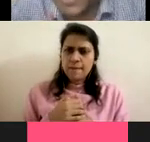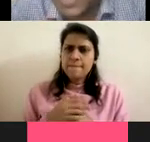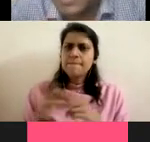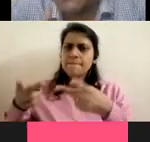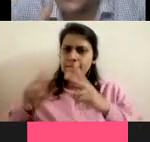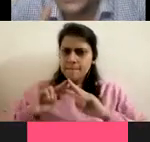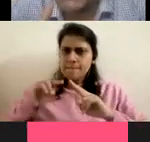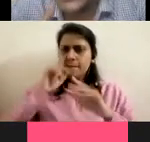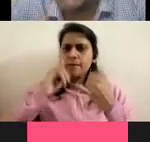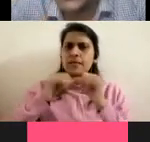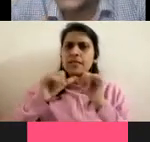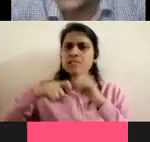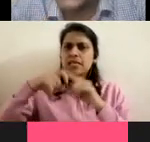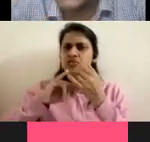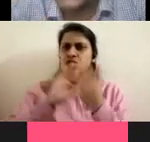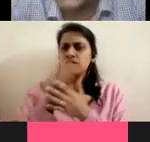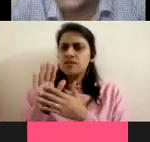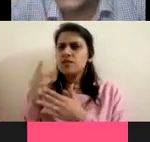दिव्यांशी, कैन आई कंटिन्यू फॉर 10 मिनट प्लीज?